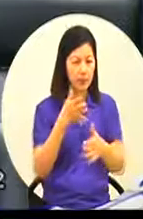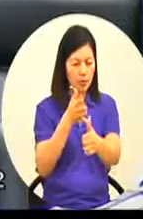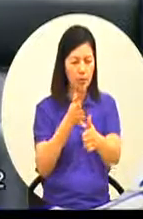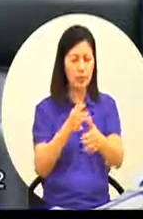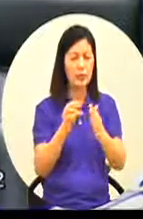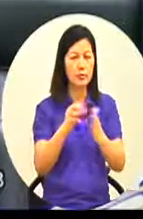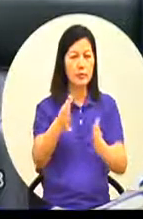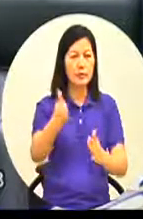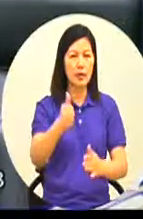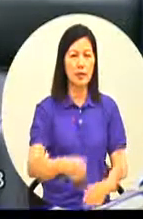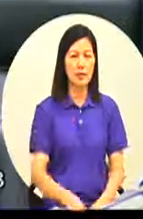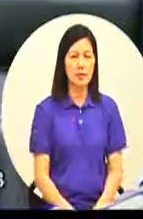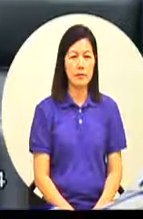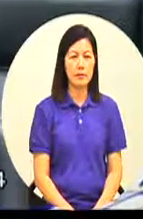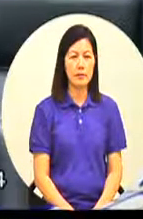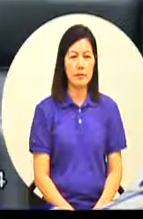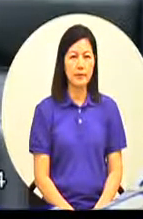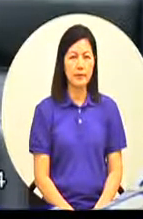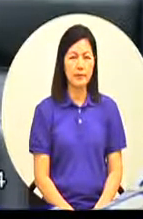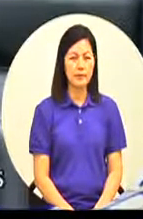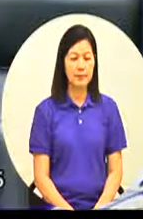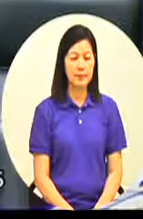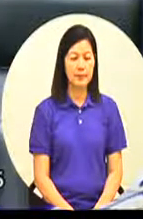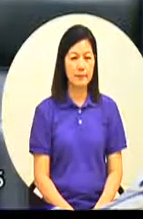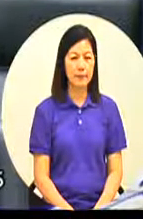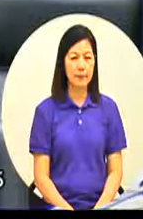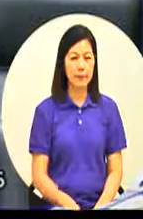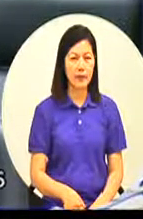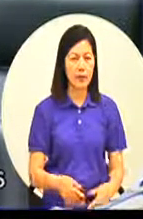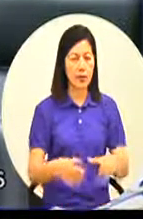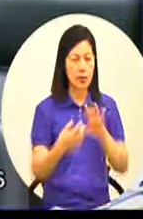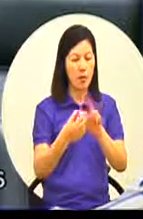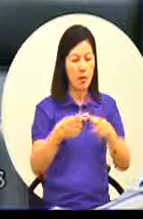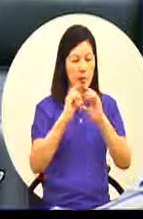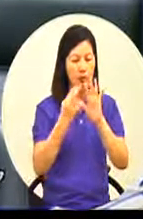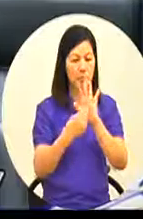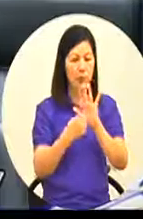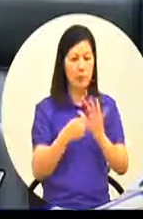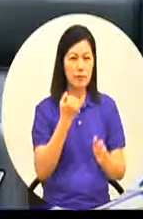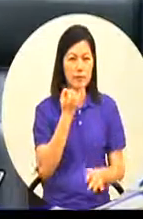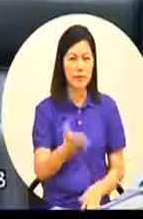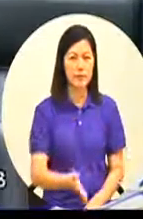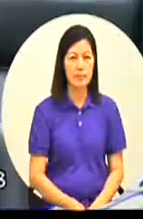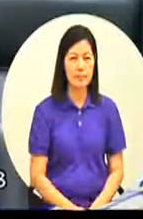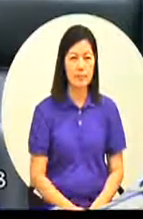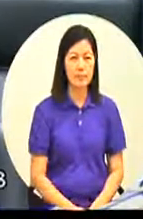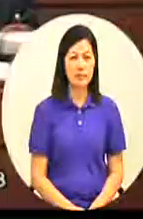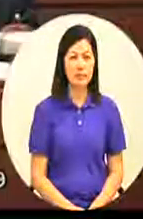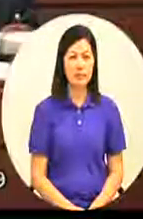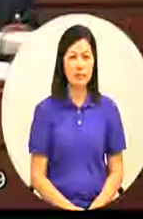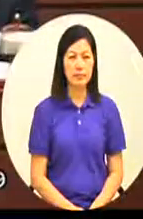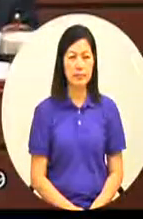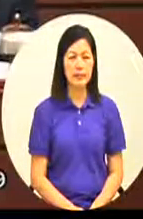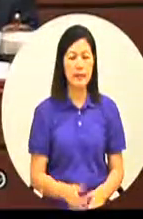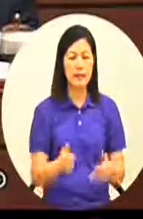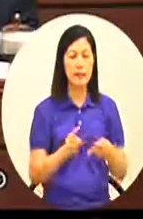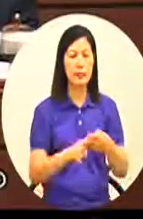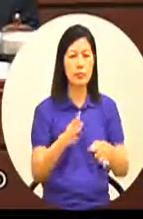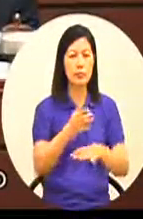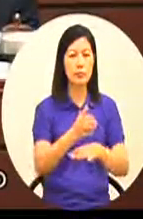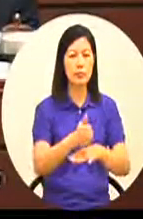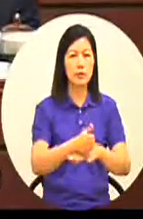哈，是不是给我们市民朋友给本席一个回答一下？好，谢谢。 谢谢主席，也谢谢方议